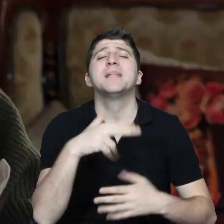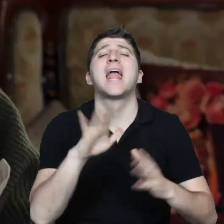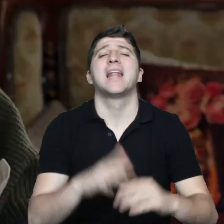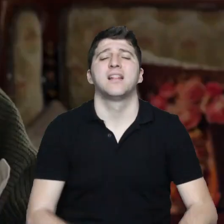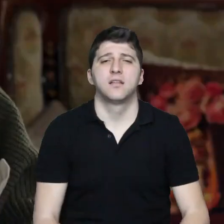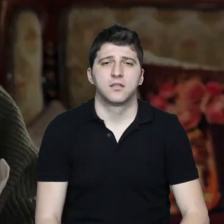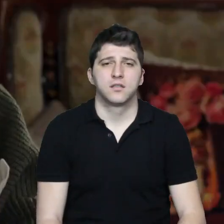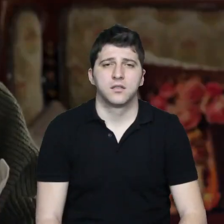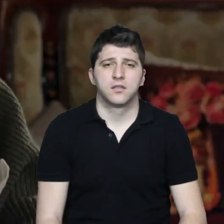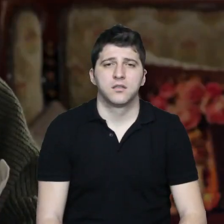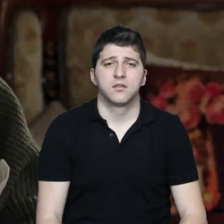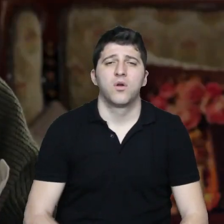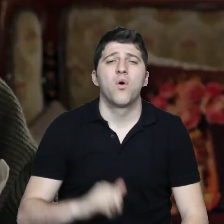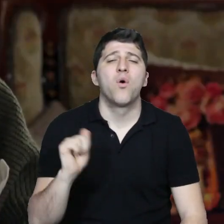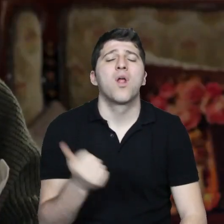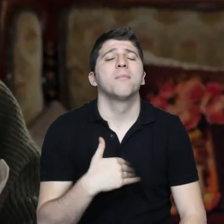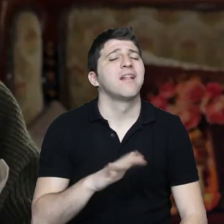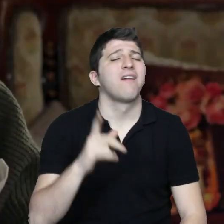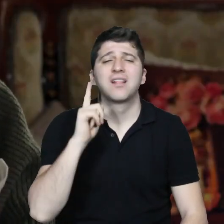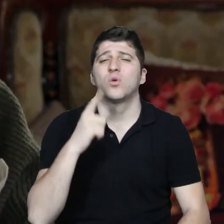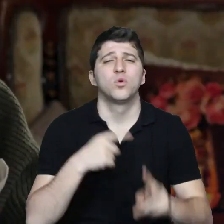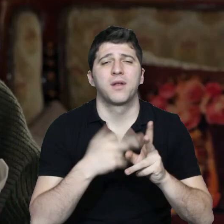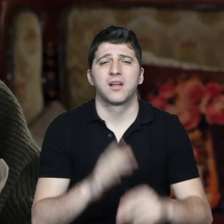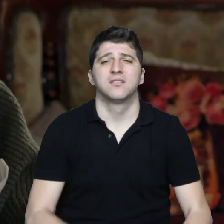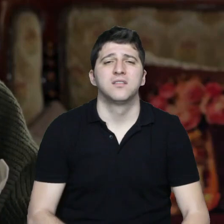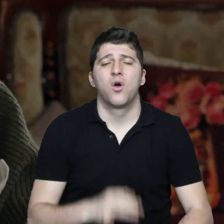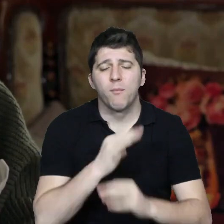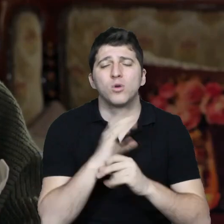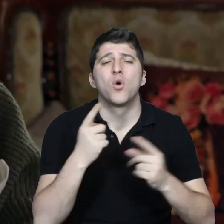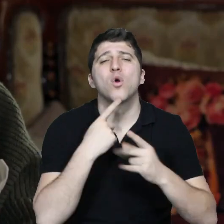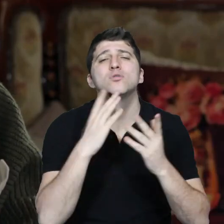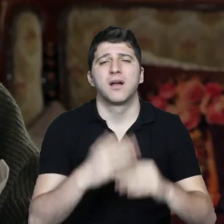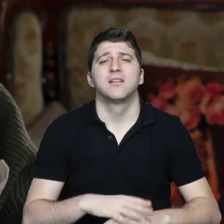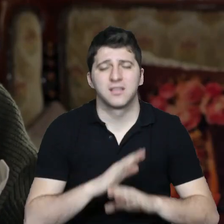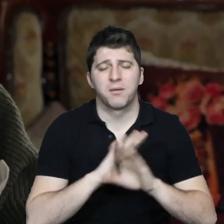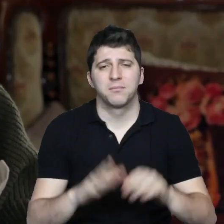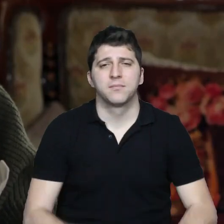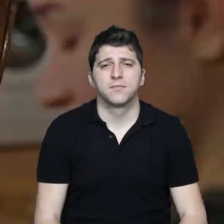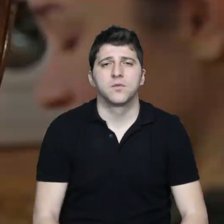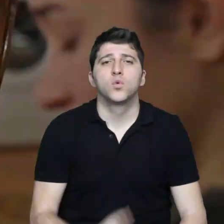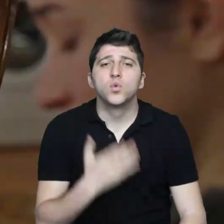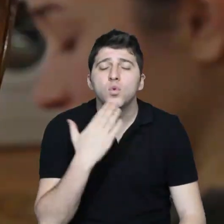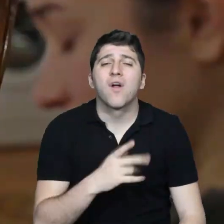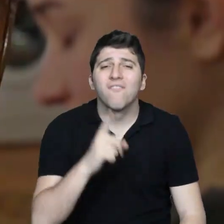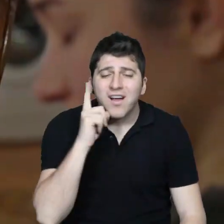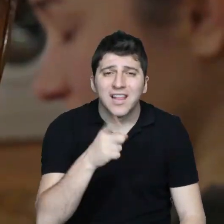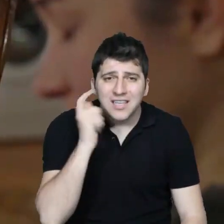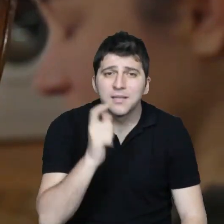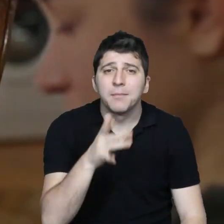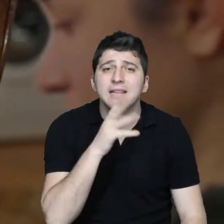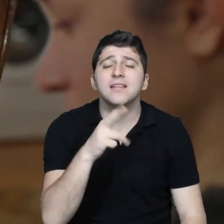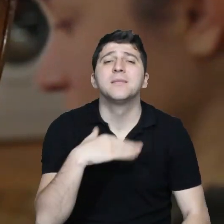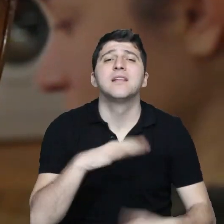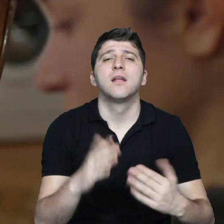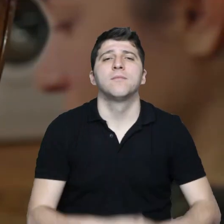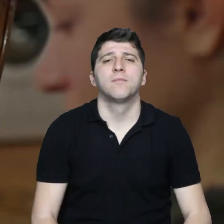değil. Umurumda değil vallahi Kübra. Boşuna harcama nefesini sende. Tamam. Yok kız, gerçekten ya bildiğin gibi